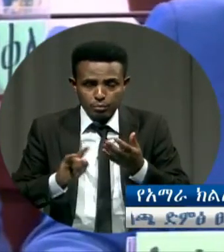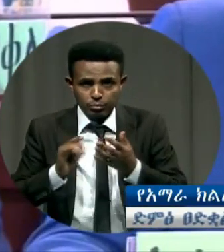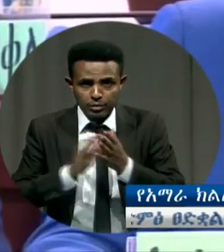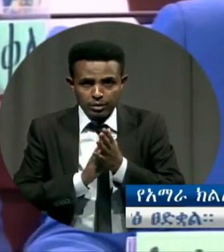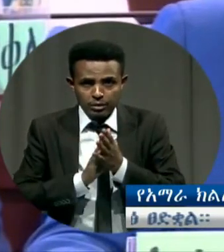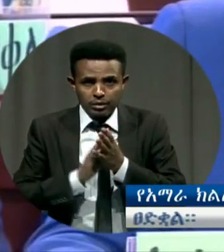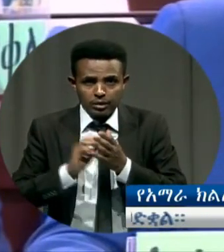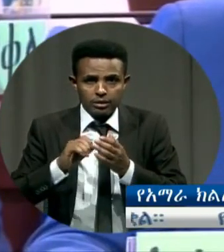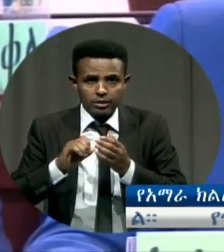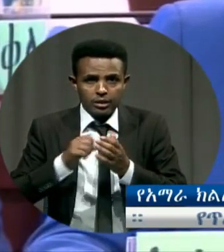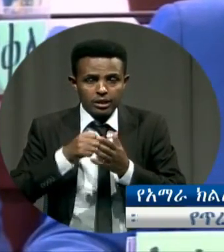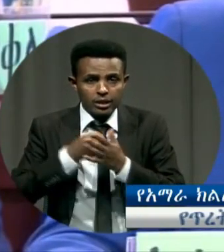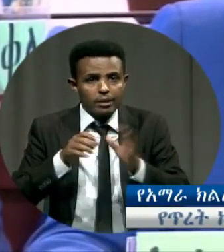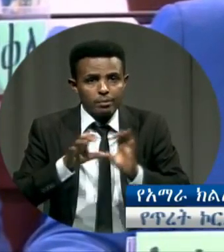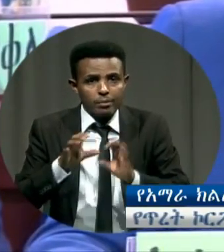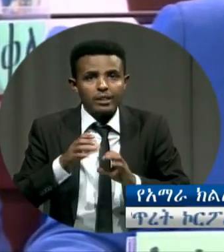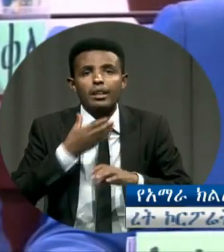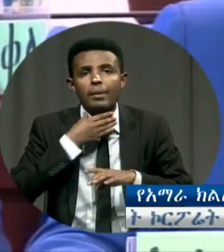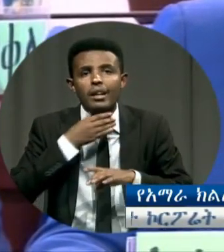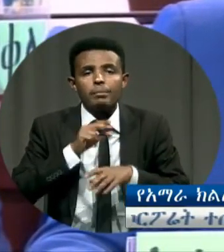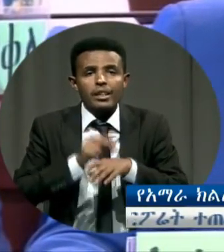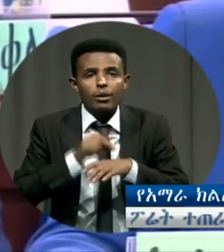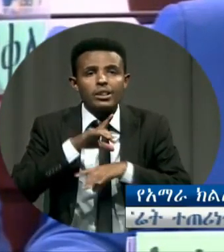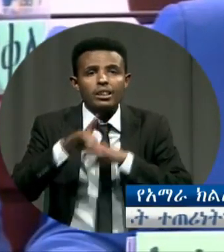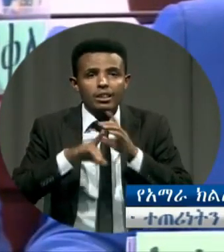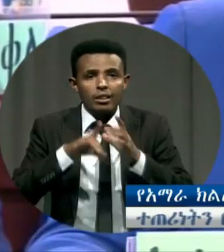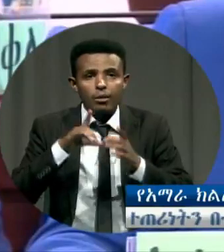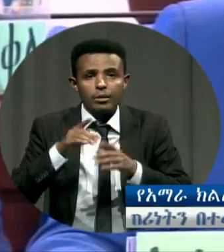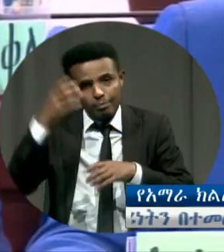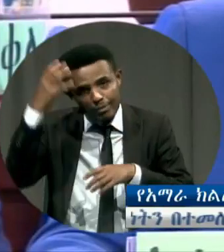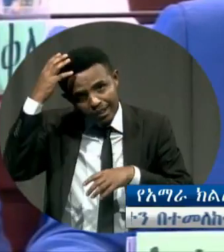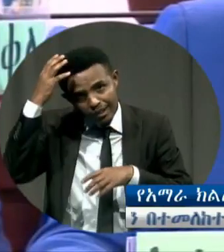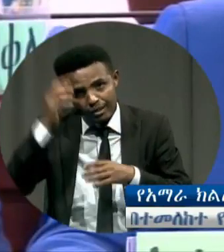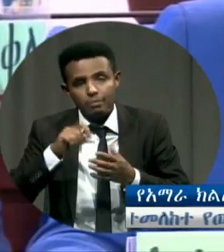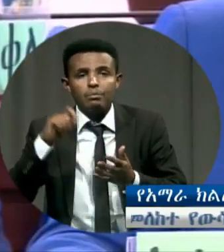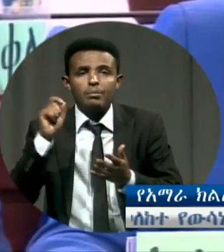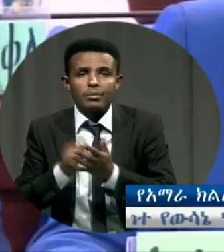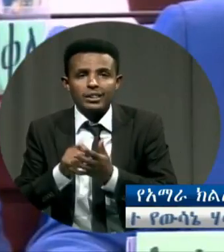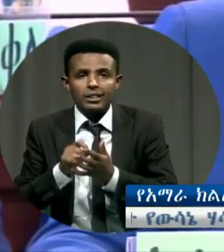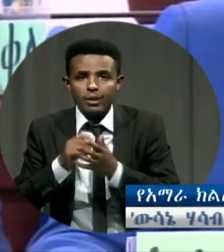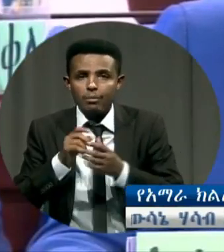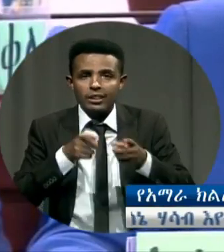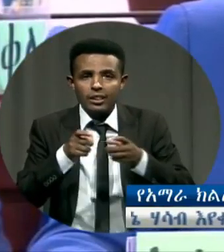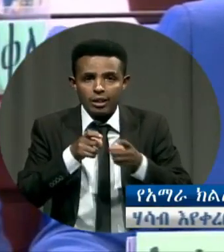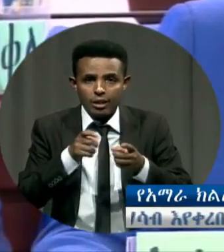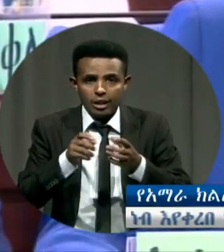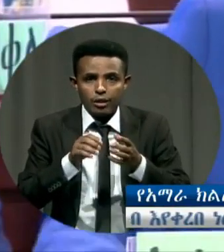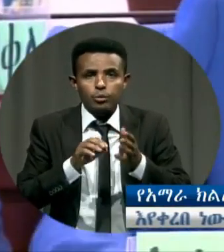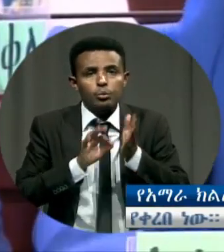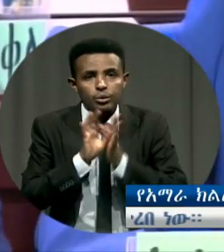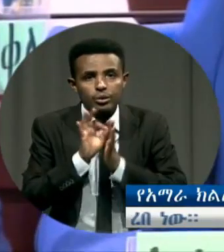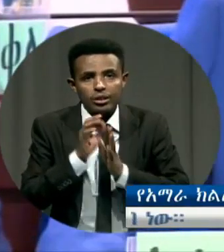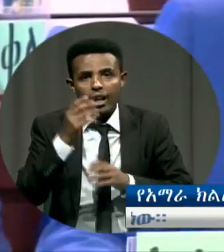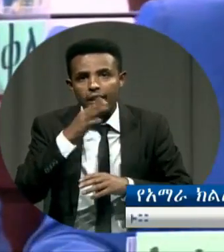እና የአማራ ብሔራዊ ክልላዊ መንግስት የበጎ አድራጎትና የማህበራት መመዝገቢያና መተዳደሪያ አዋጅ ቁጥር